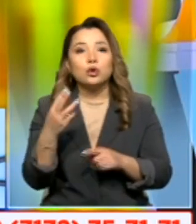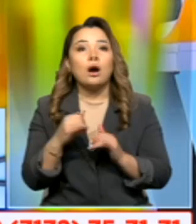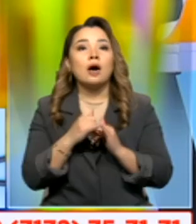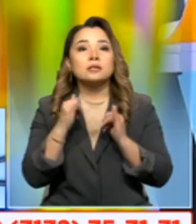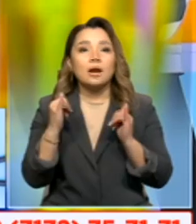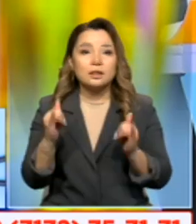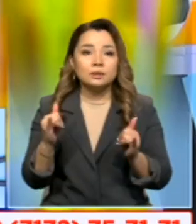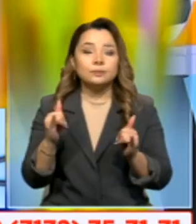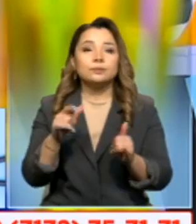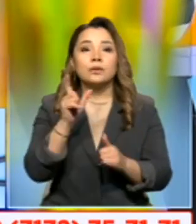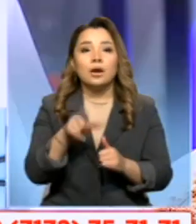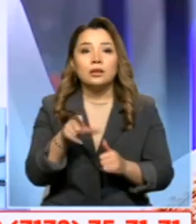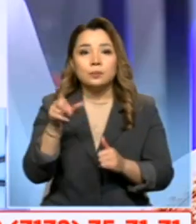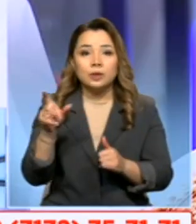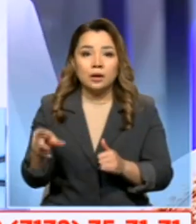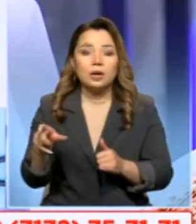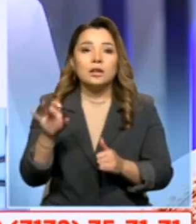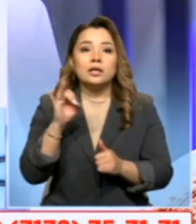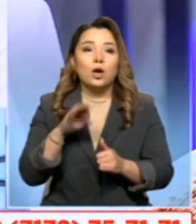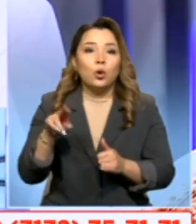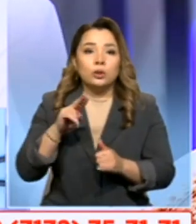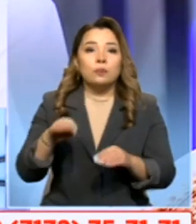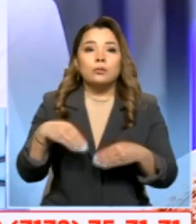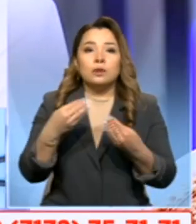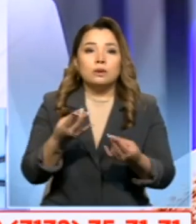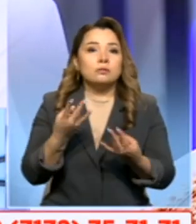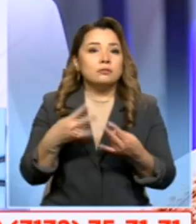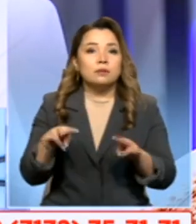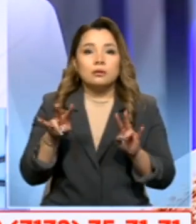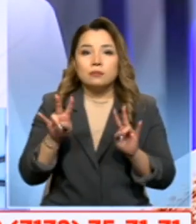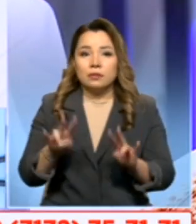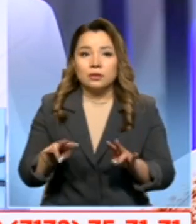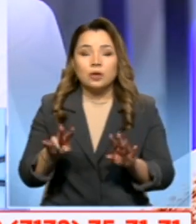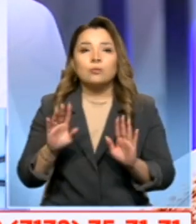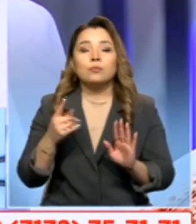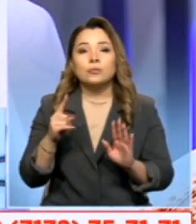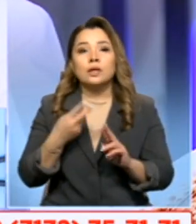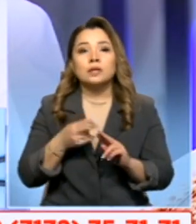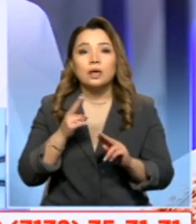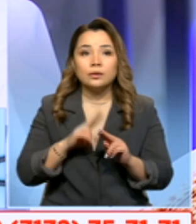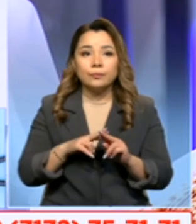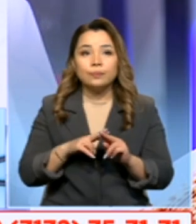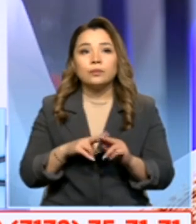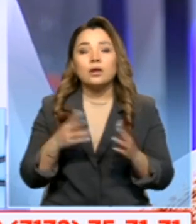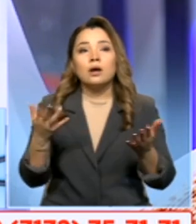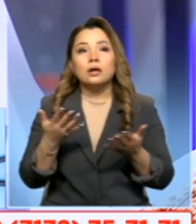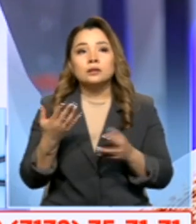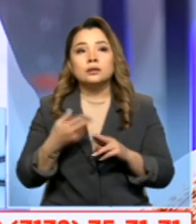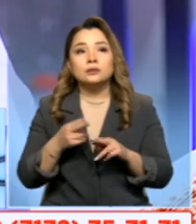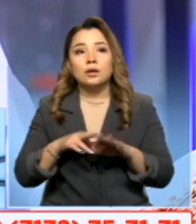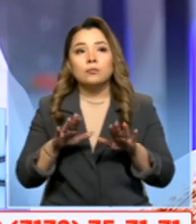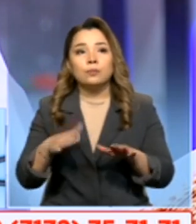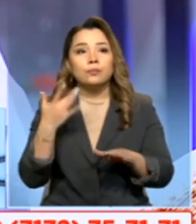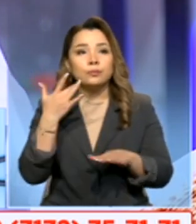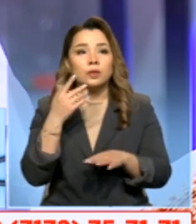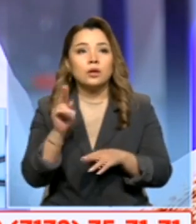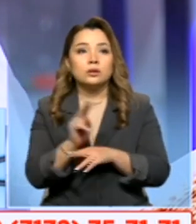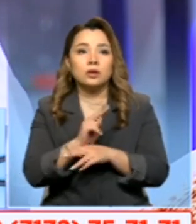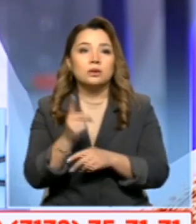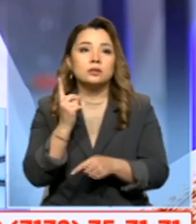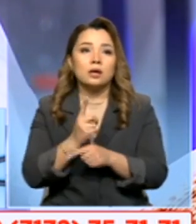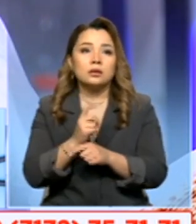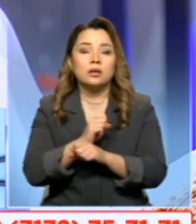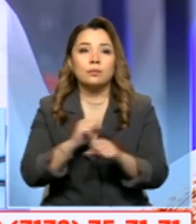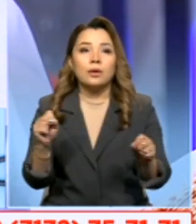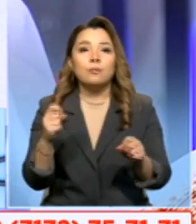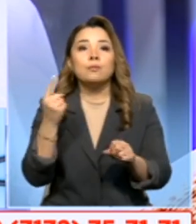асқан кісілерге йодты берудің қажеті жоқ. Неге? Өйткені қай кезде профилактикалық тұрғыдан да, иә? Болмайды,